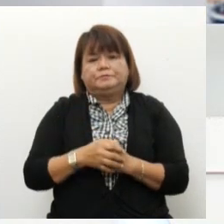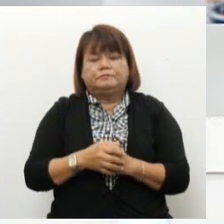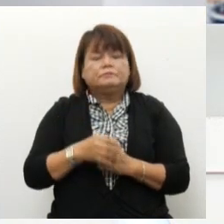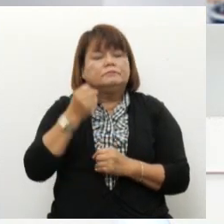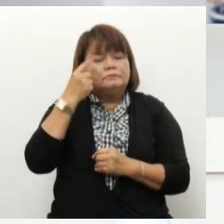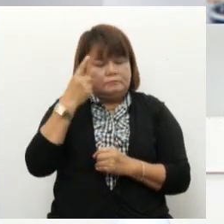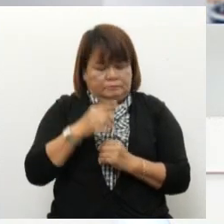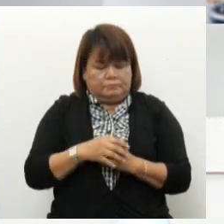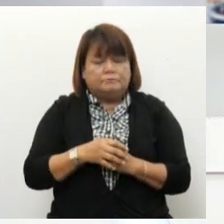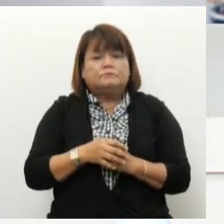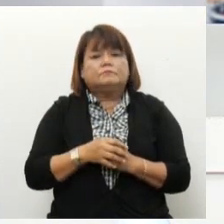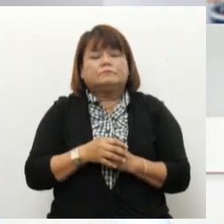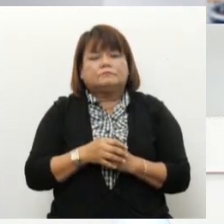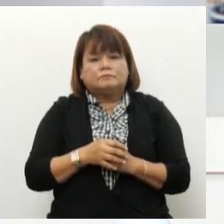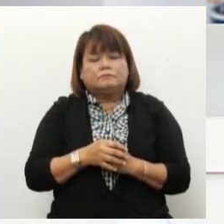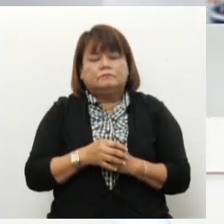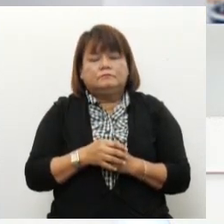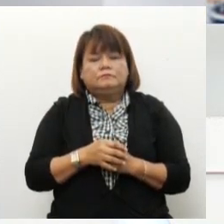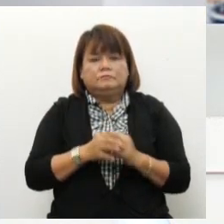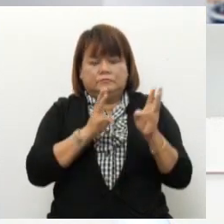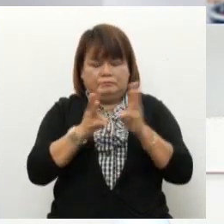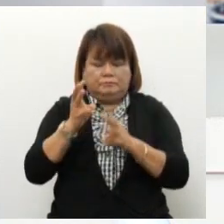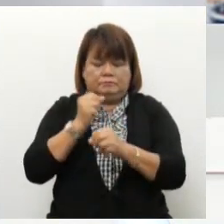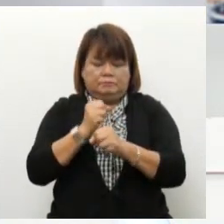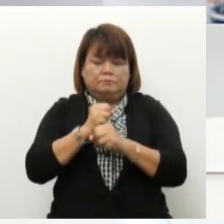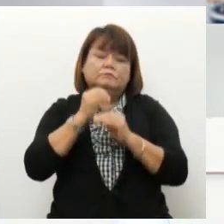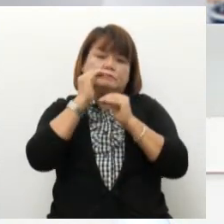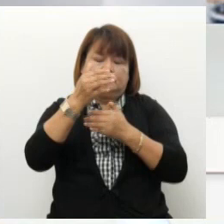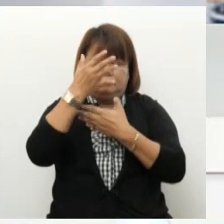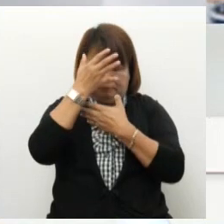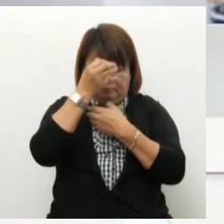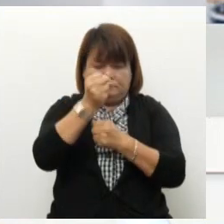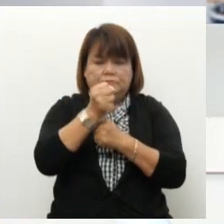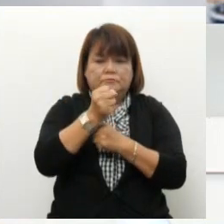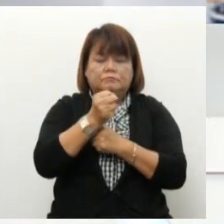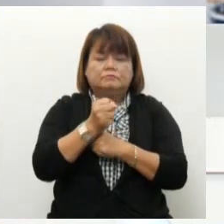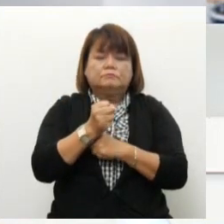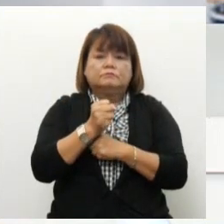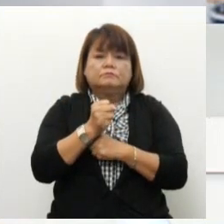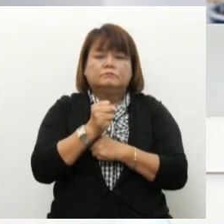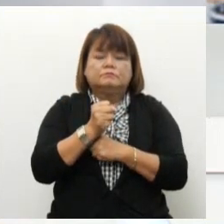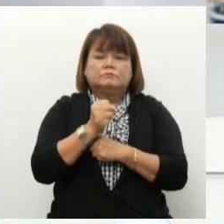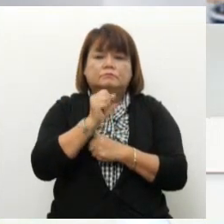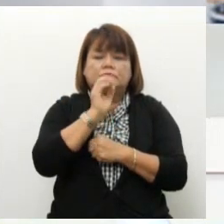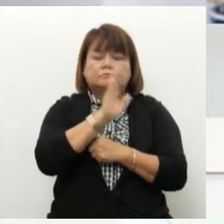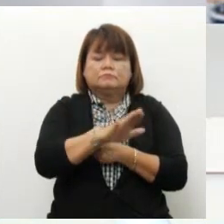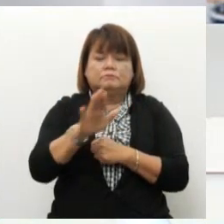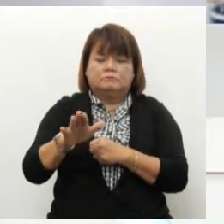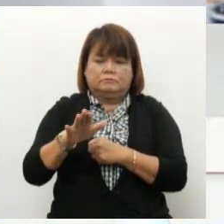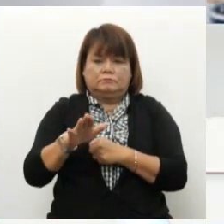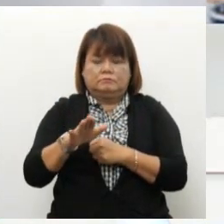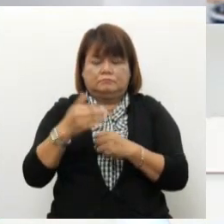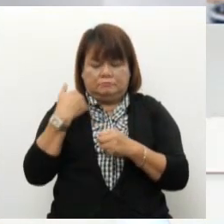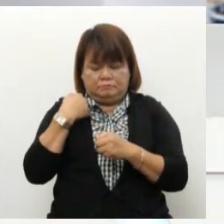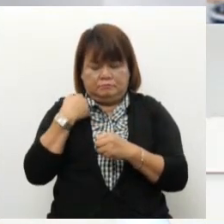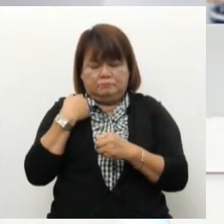และวิธีการที่อยู่ในห่วงของความสนใจของคณะน้องๆที่มีคุณสมบัติหรือคนที่